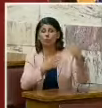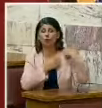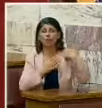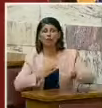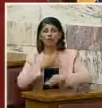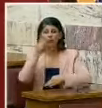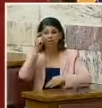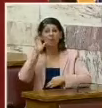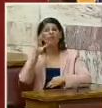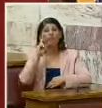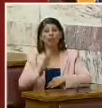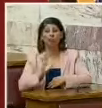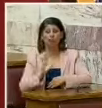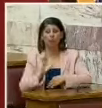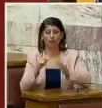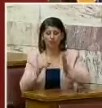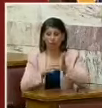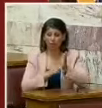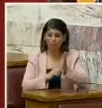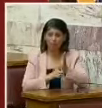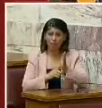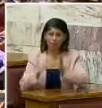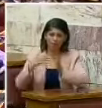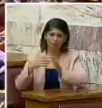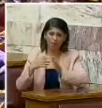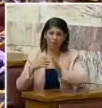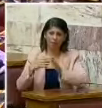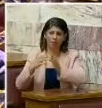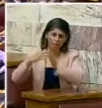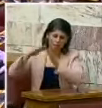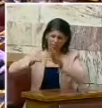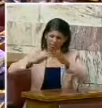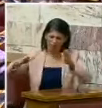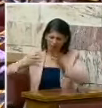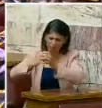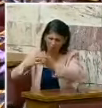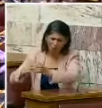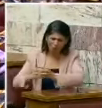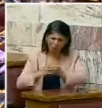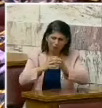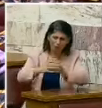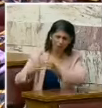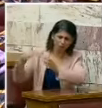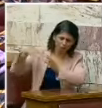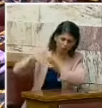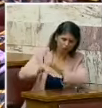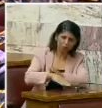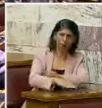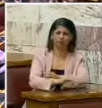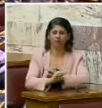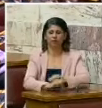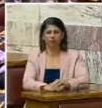Δηλαδή, κανονικά εδώ θα έπρεπε να προσθέσω ένα υποβρύχιο εγώ με τη λογική τη δικιά σας. Τι θα σας πω, δηλαδή.